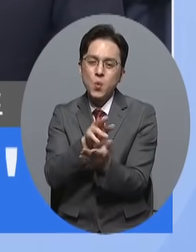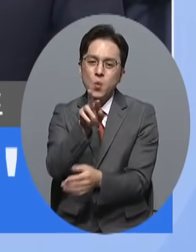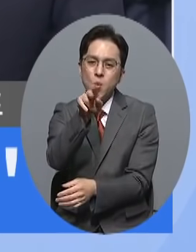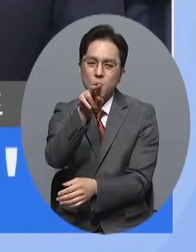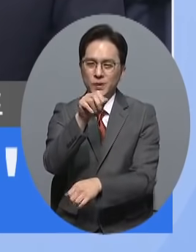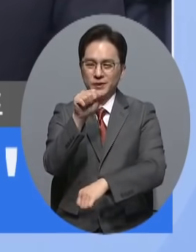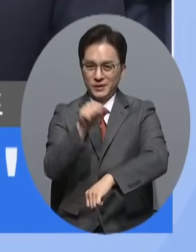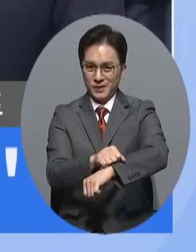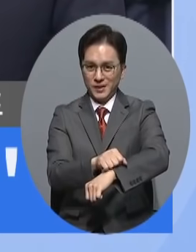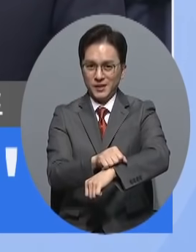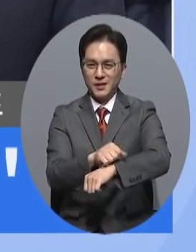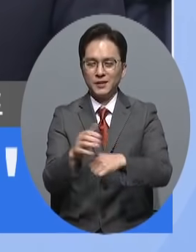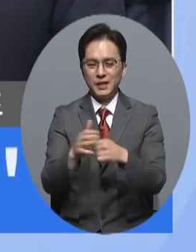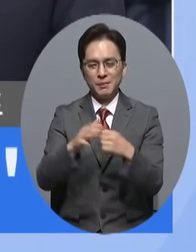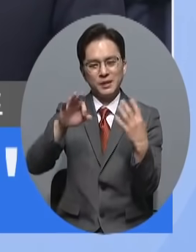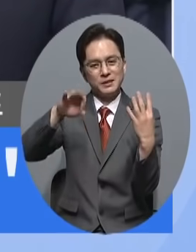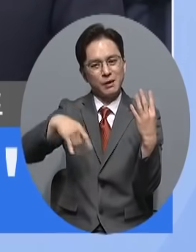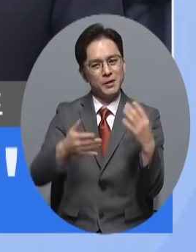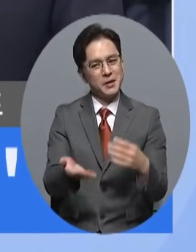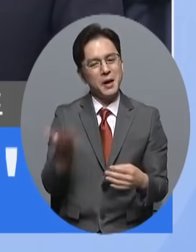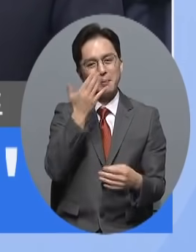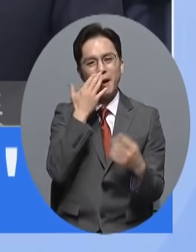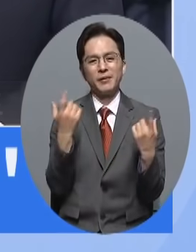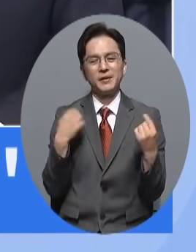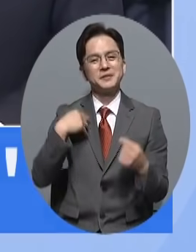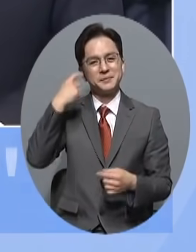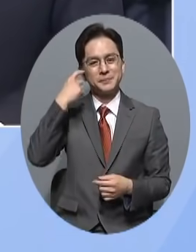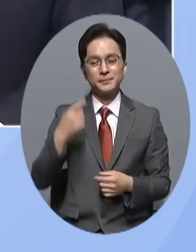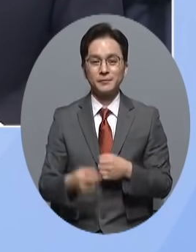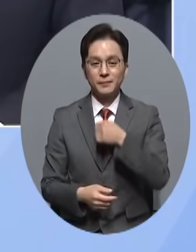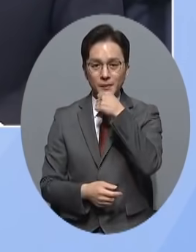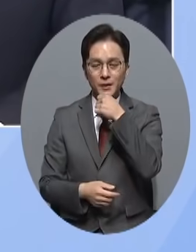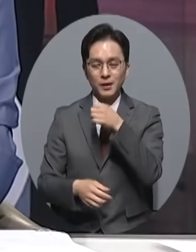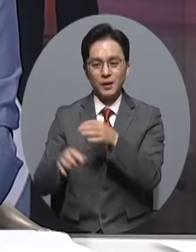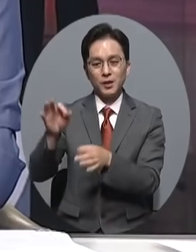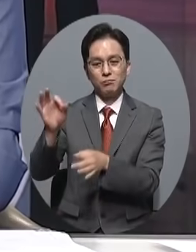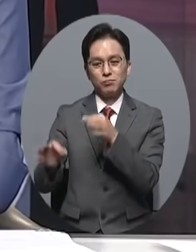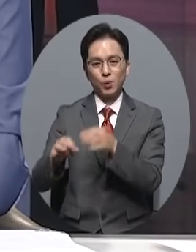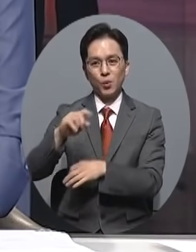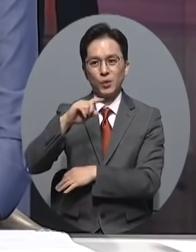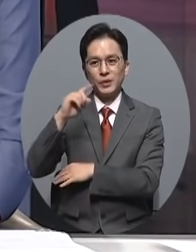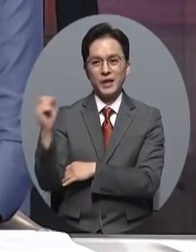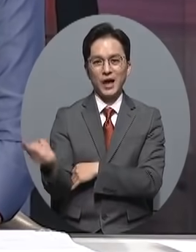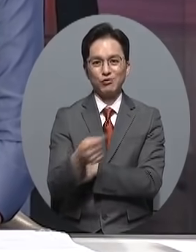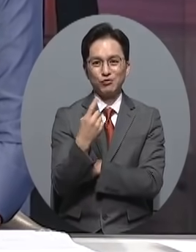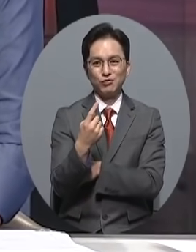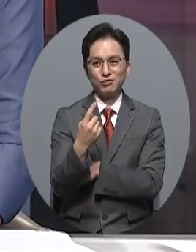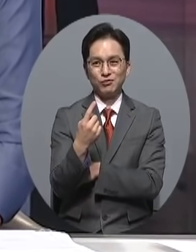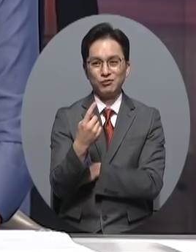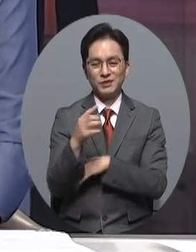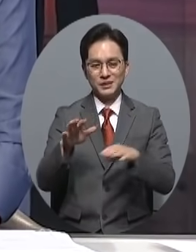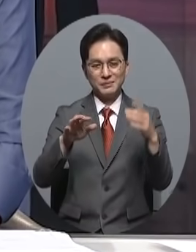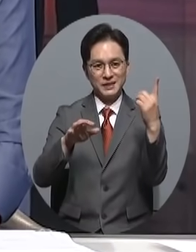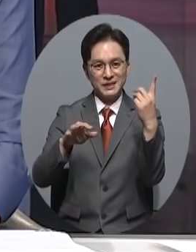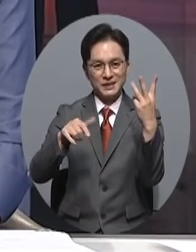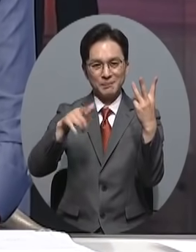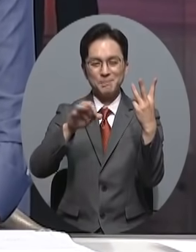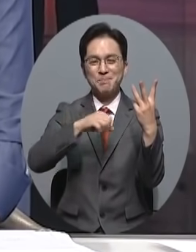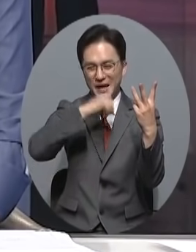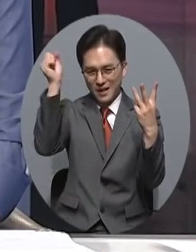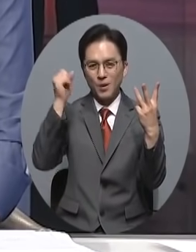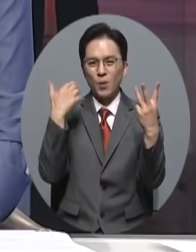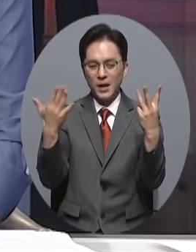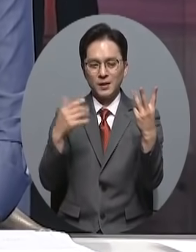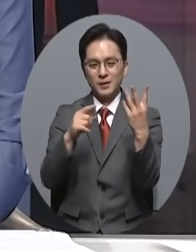하태경 후보가 진입할 가능성도 꽤 있어 보인다 이렇게 생각이 듭니다. 그렇군요. 네. 프로야구가 종반으로 치닫고 있는데 네. 지금 3강은 대충 정해졌는데 네.